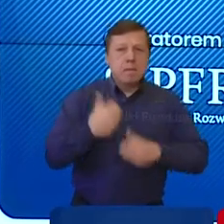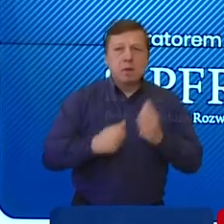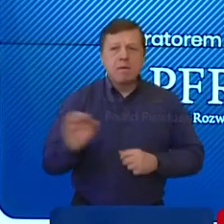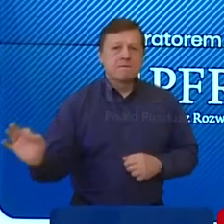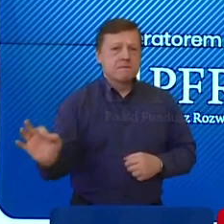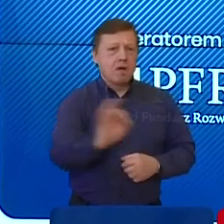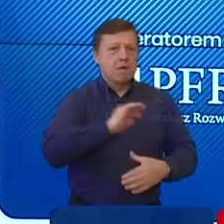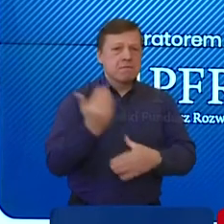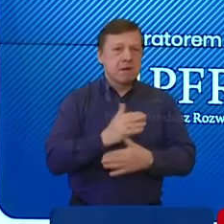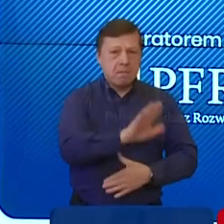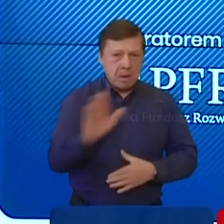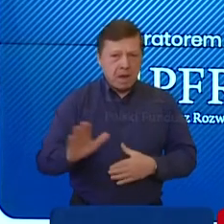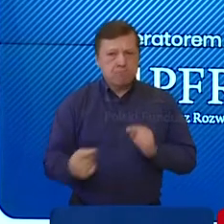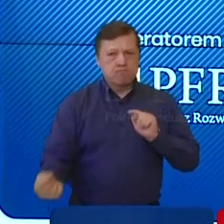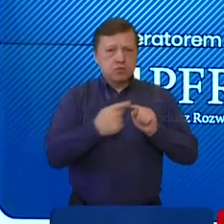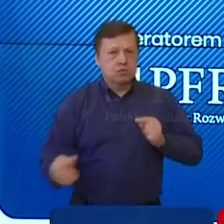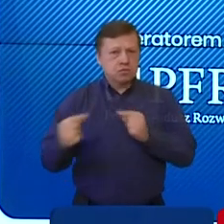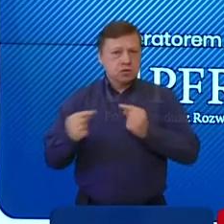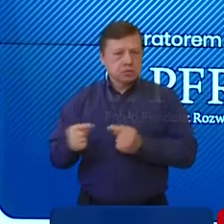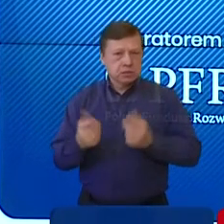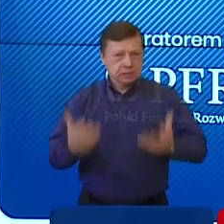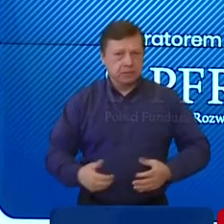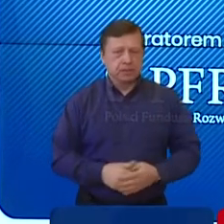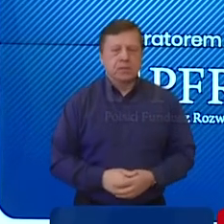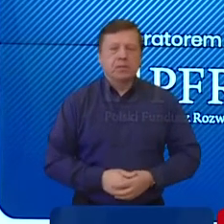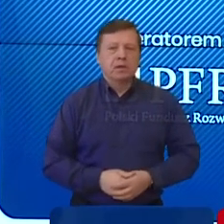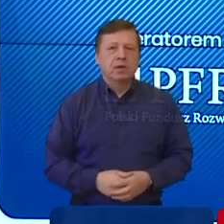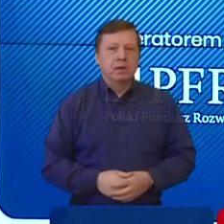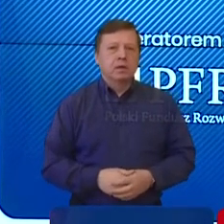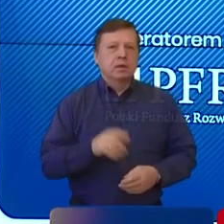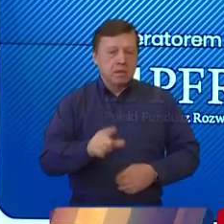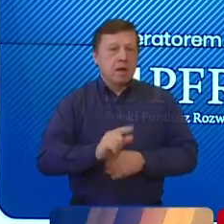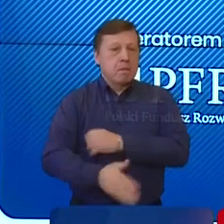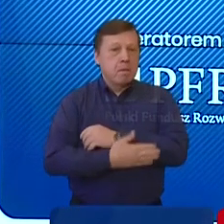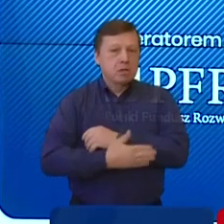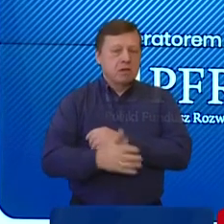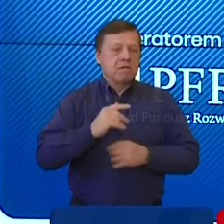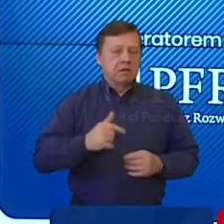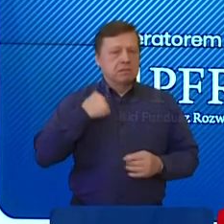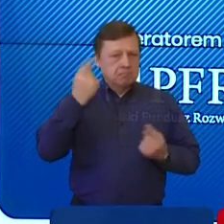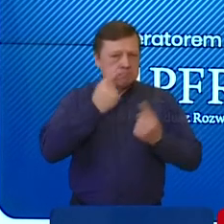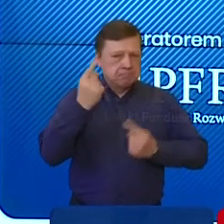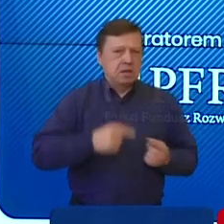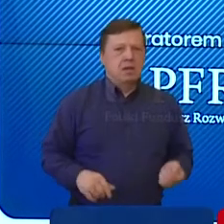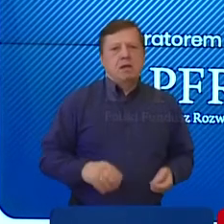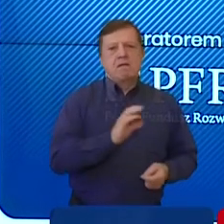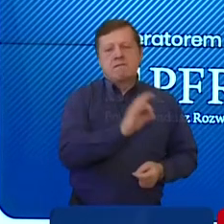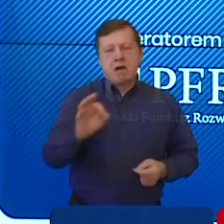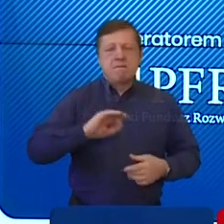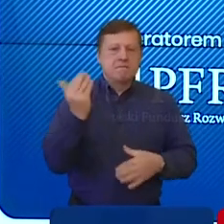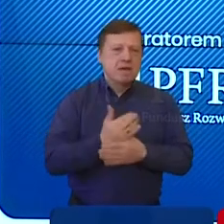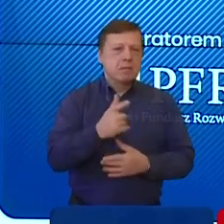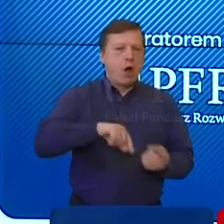którymi firmy się mierzą. Wyjdźmy z takiego podstawowego założenia. Dzisiaj obroty firm niefinansowych i